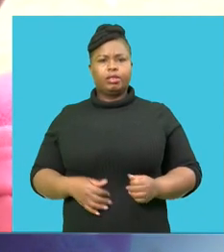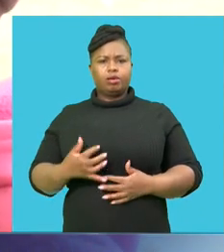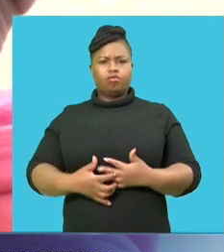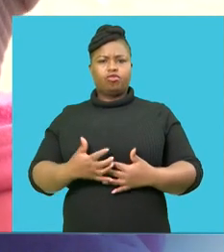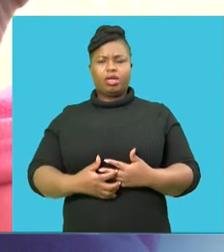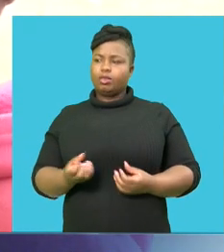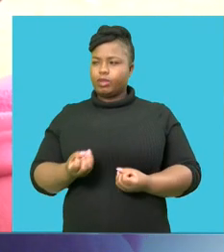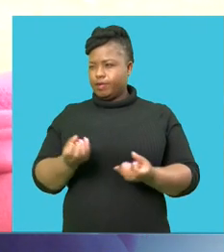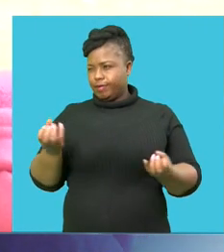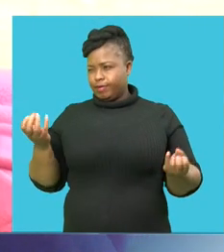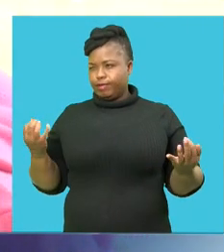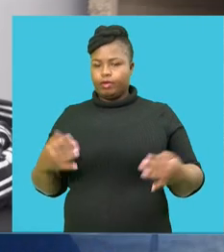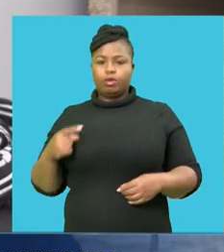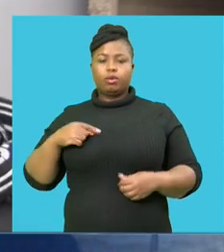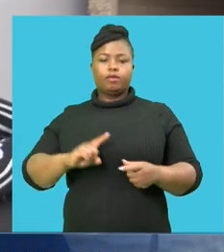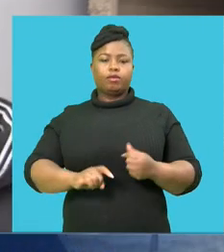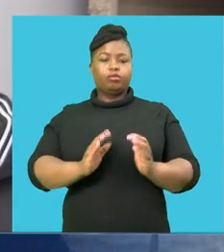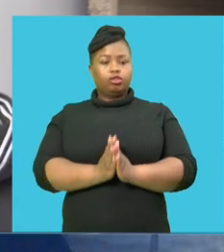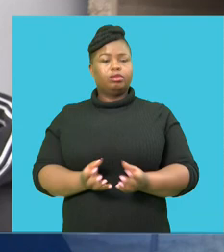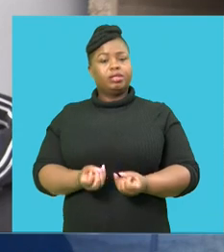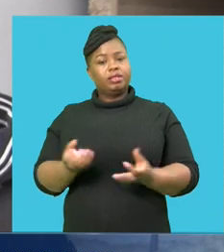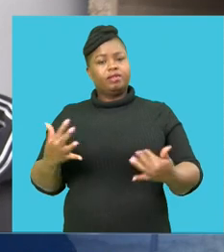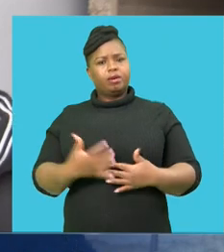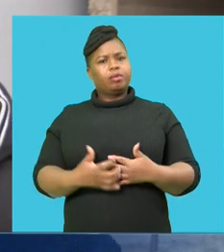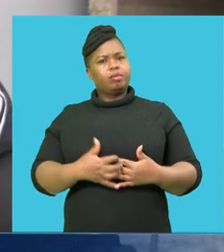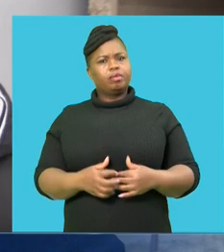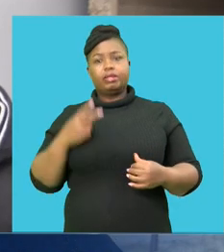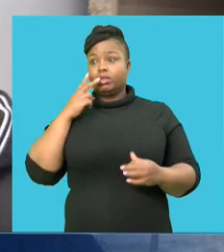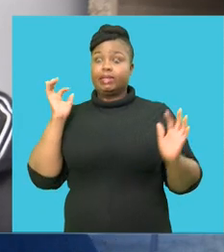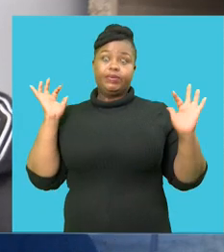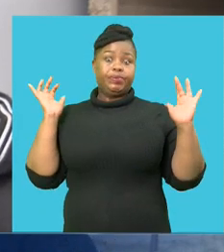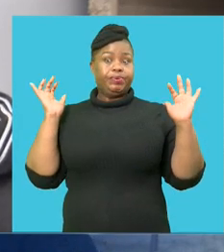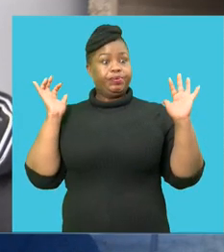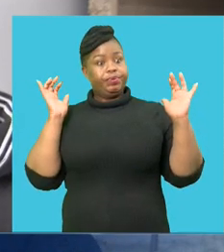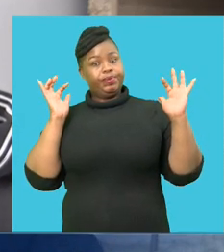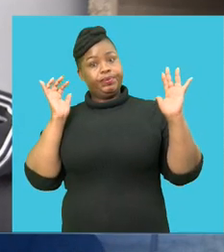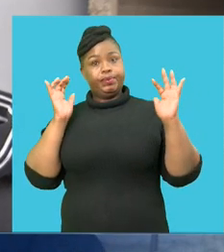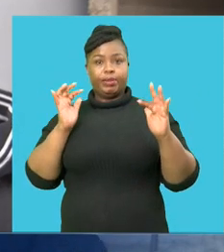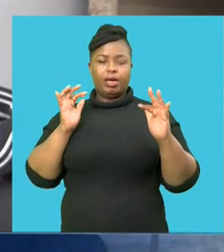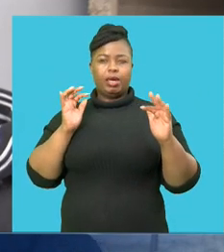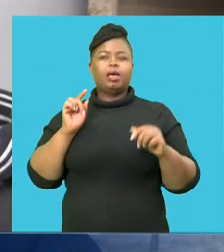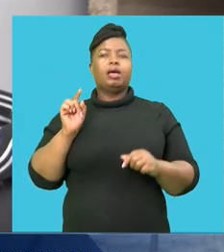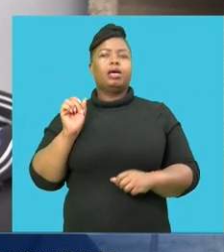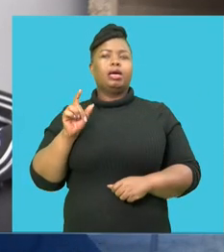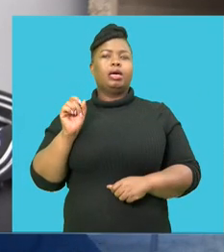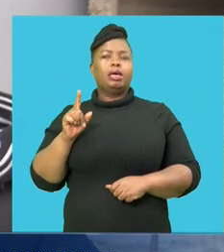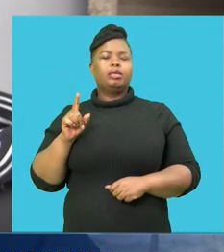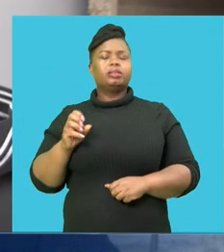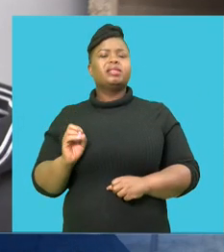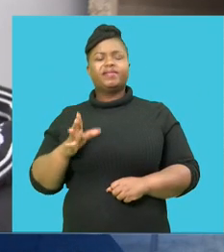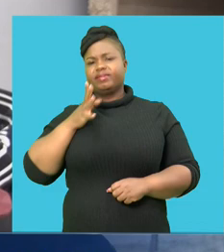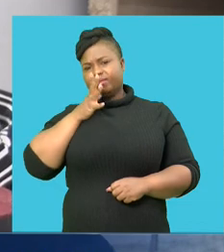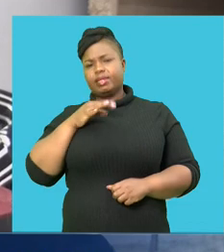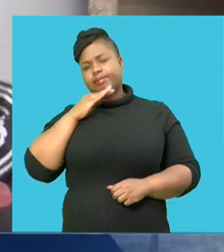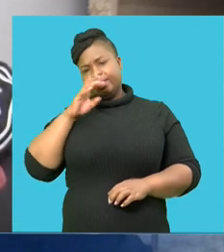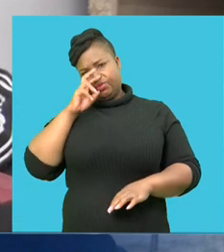abantwana siyabathanda yabona siphuma kwechurch khipha izinkwa ngibaphe. Ubone bafika abantu bebaningi wabona ukuthi uma abantu beza bebaningi kusho